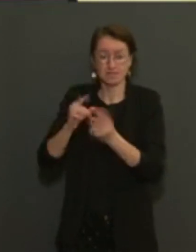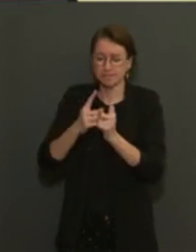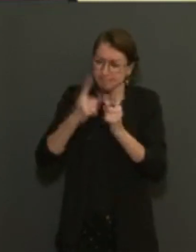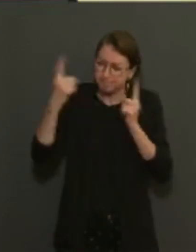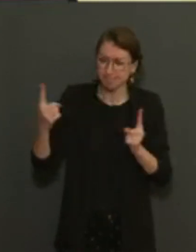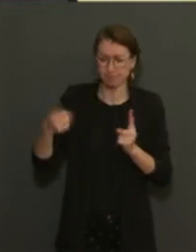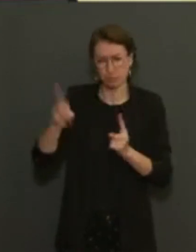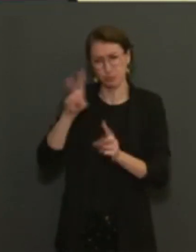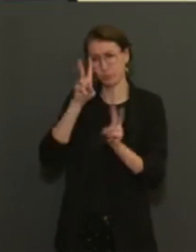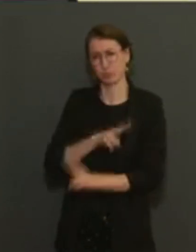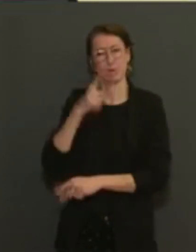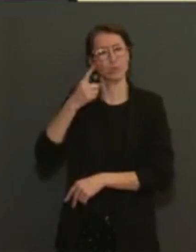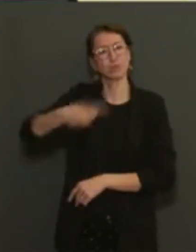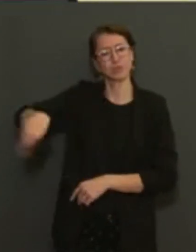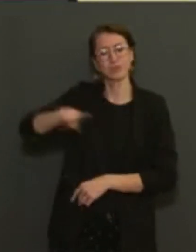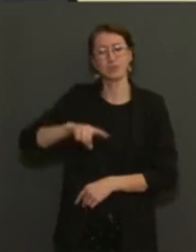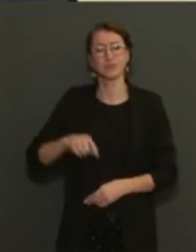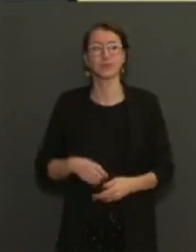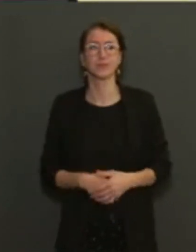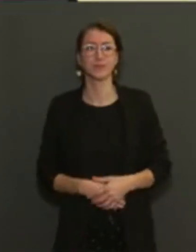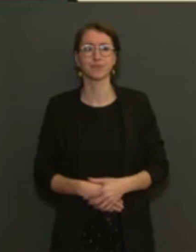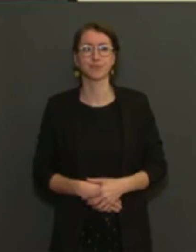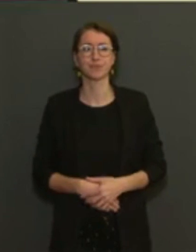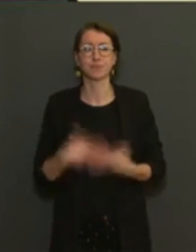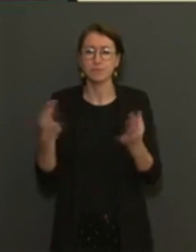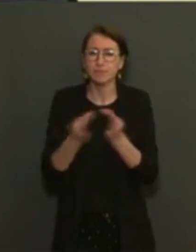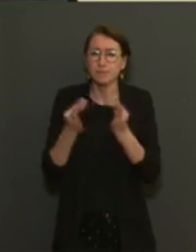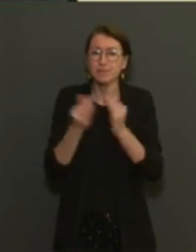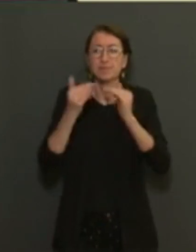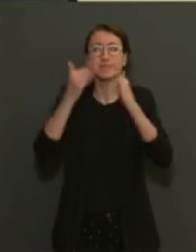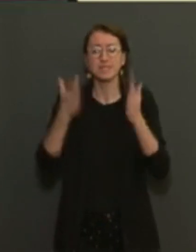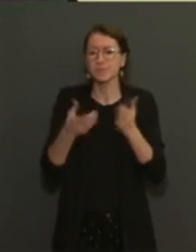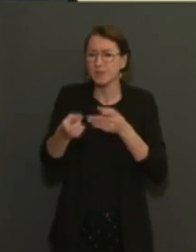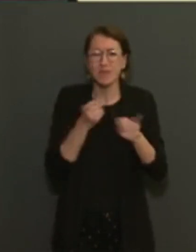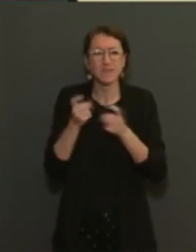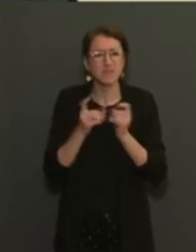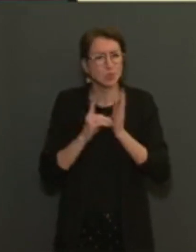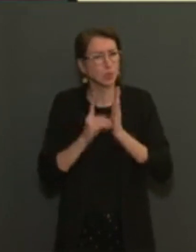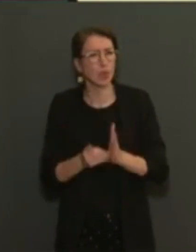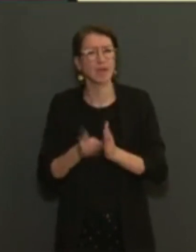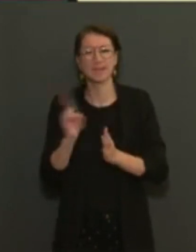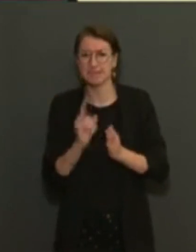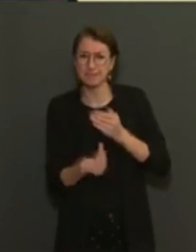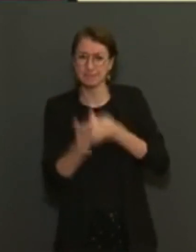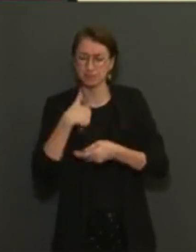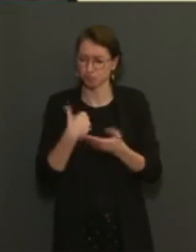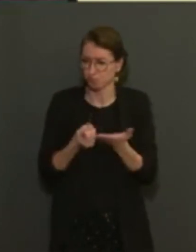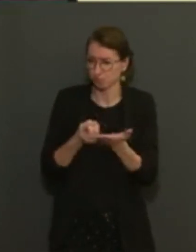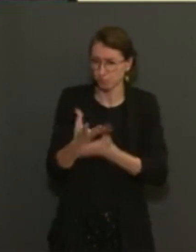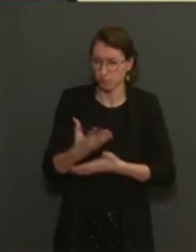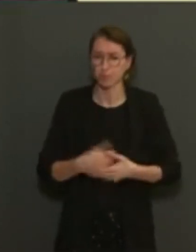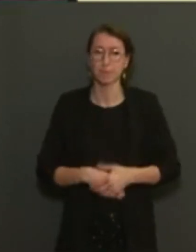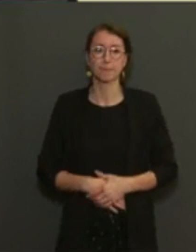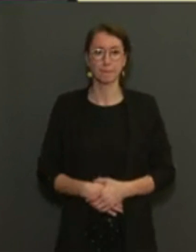peut-on voir à domicile? Qu'est-ce qui est autorisé? On peut recevoir au sein du foyer une